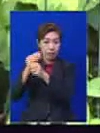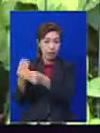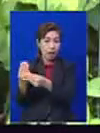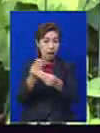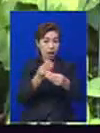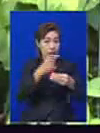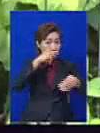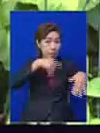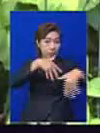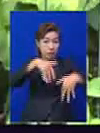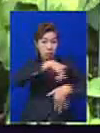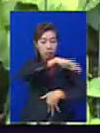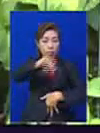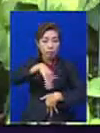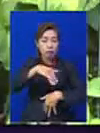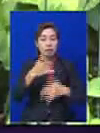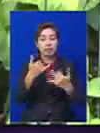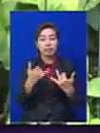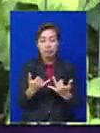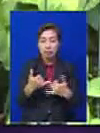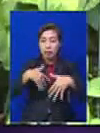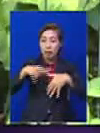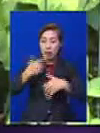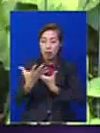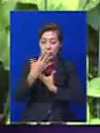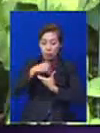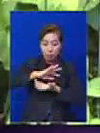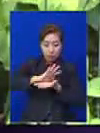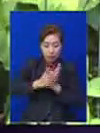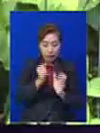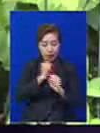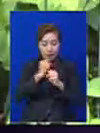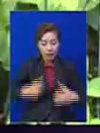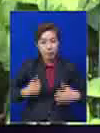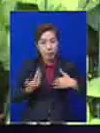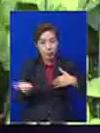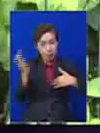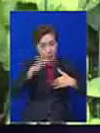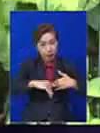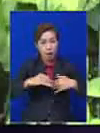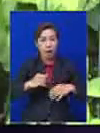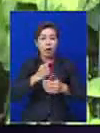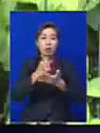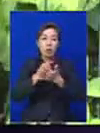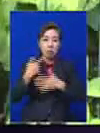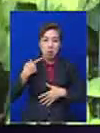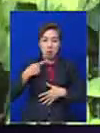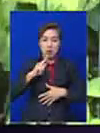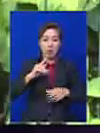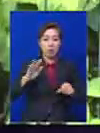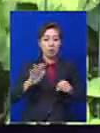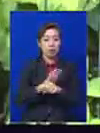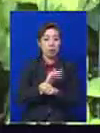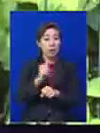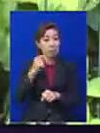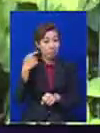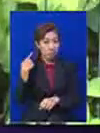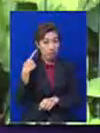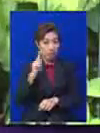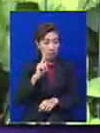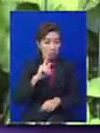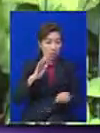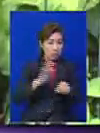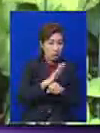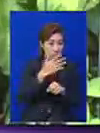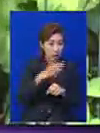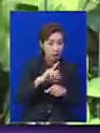ยซึ่งก็ทำให้หลายคนนะคะนำมาใช้ในชีวิตประจำวันส่งผลให้เกิดประโยชน์สูงสุดและผลที่ตามมานอกจากประโยชน์สูงสุด